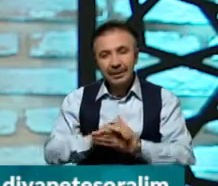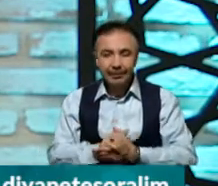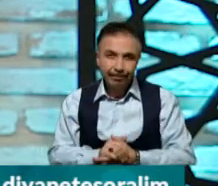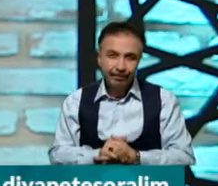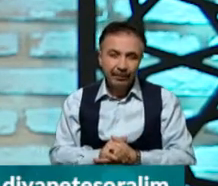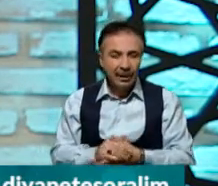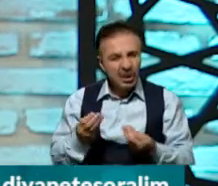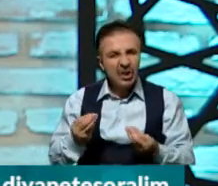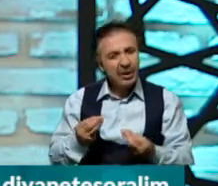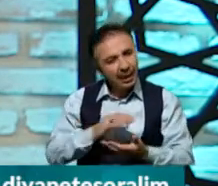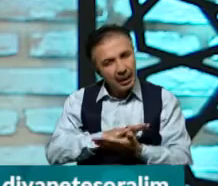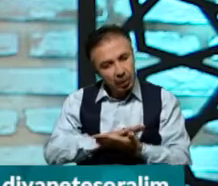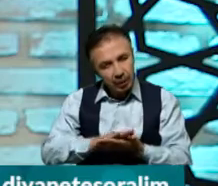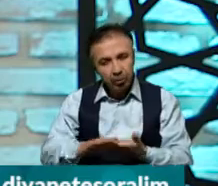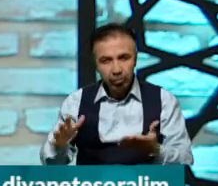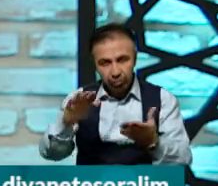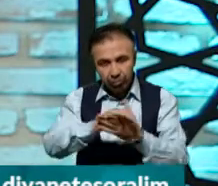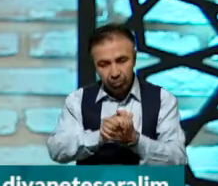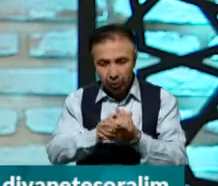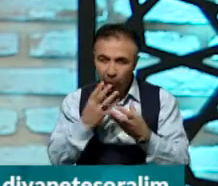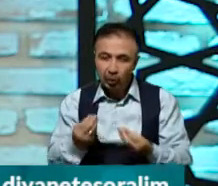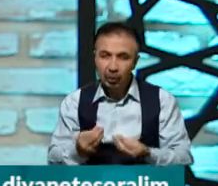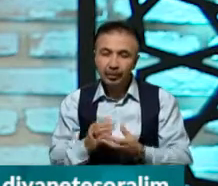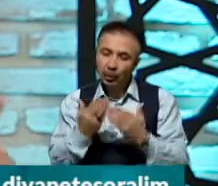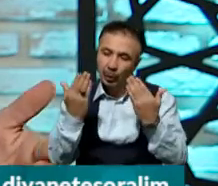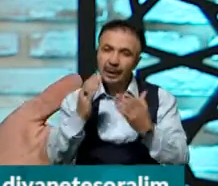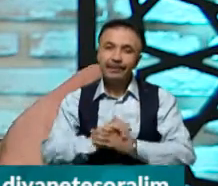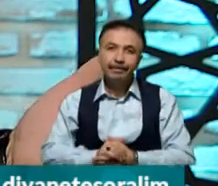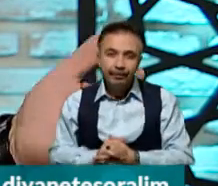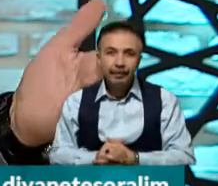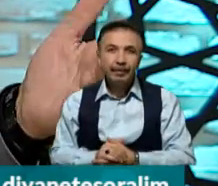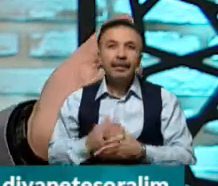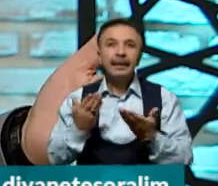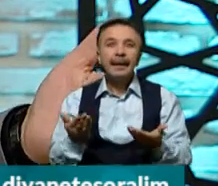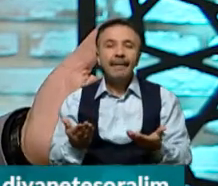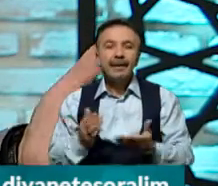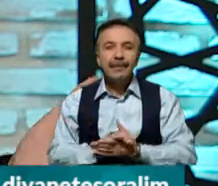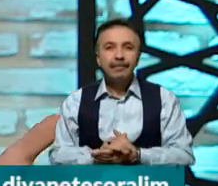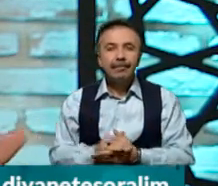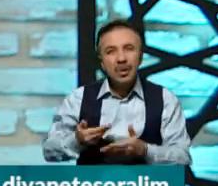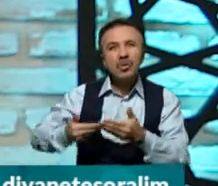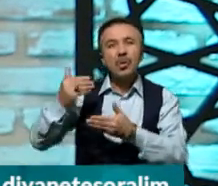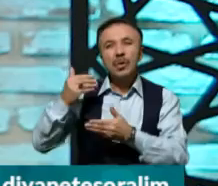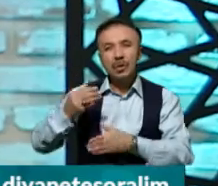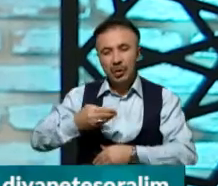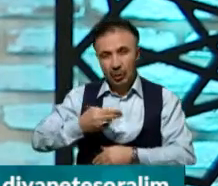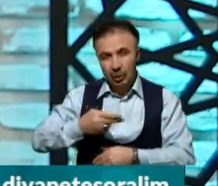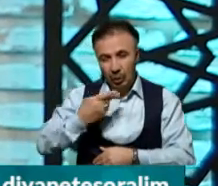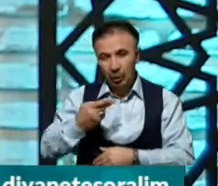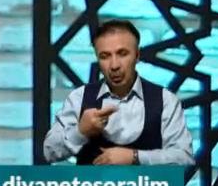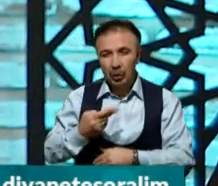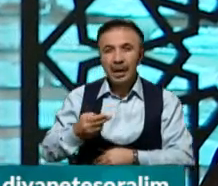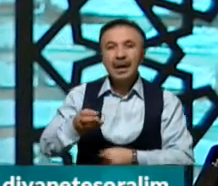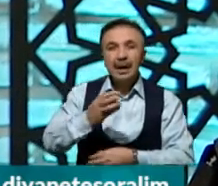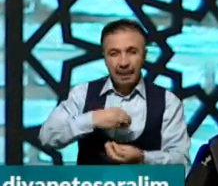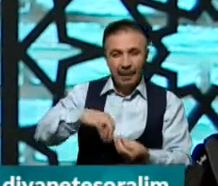aramız iyi olur. Dua bekliyoruz sizden. Mersin'e selam olsun. Evet, az evvel söylediğiniz hocam, bir faize bulaştı, aldı, bir